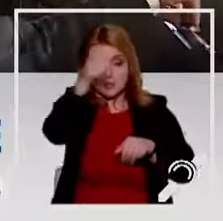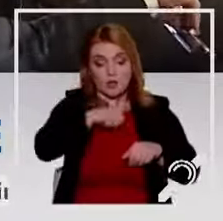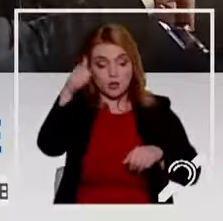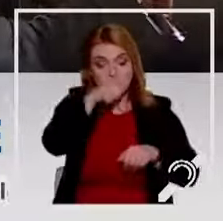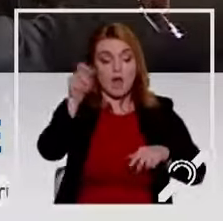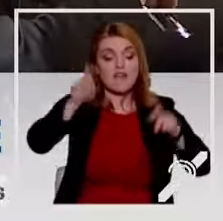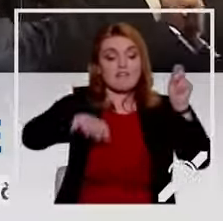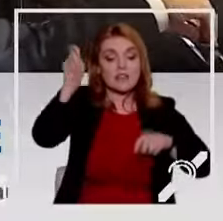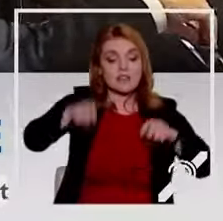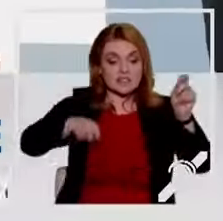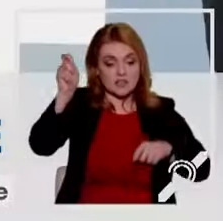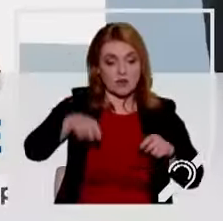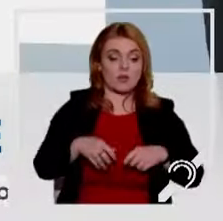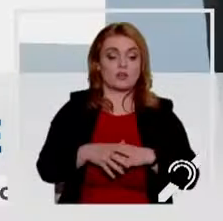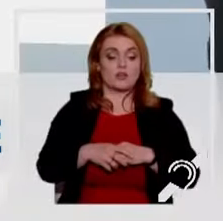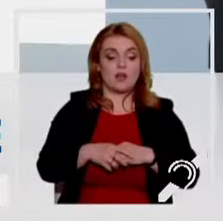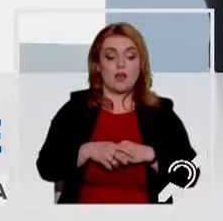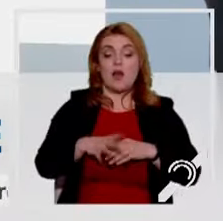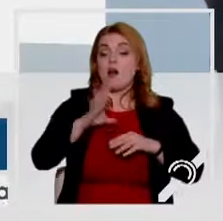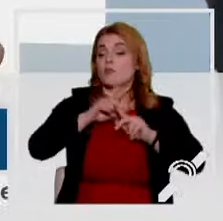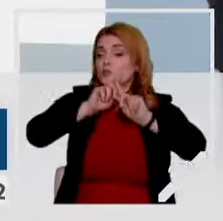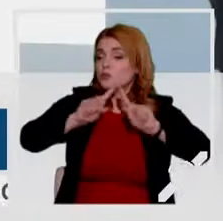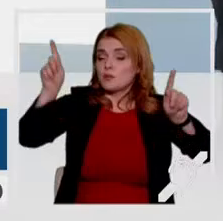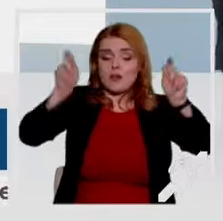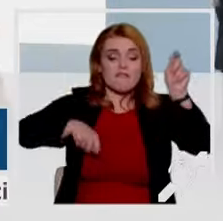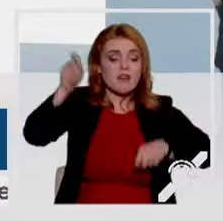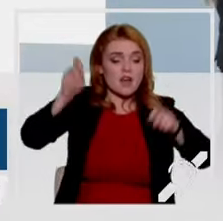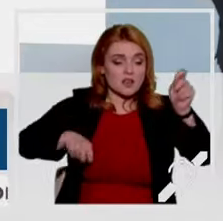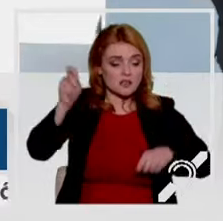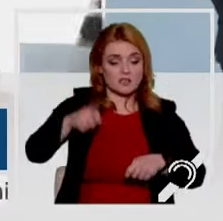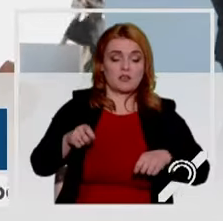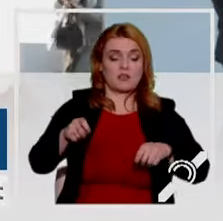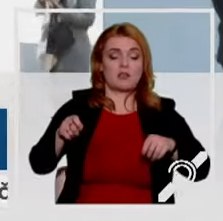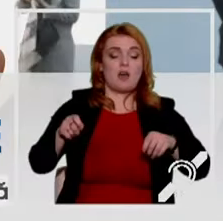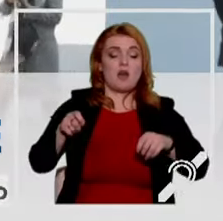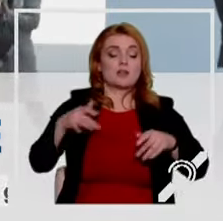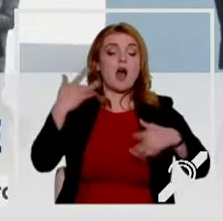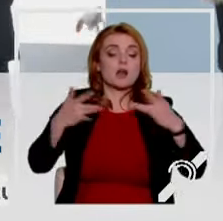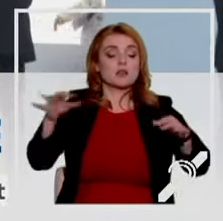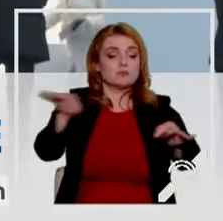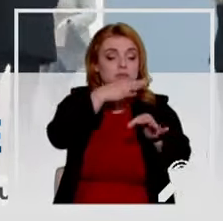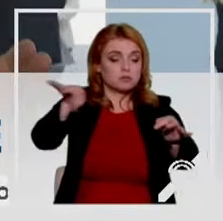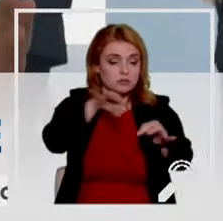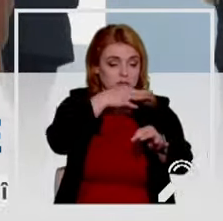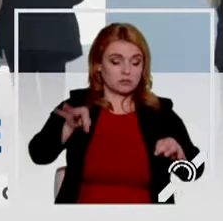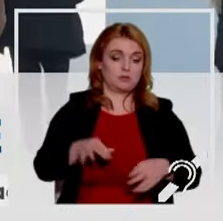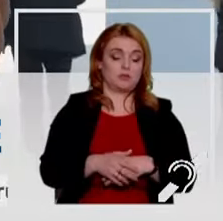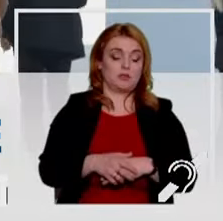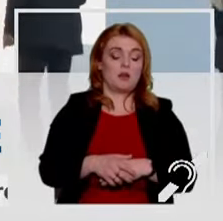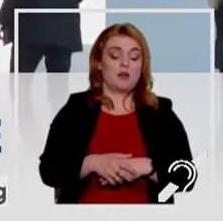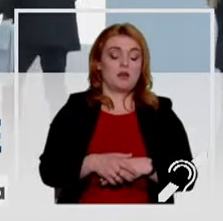a Festivalului Descoperă. Deosebit festival bienal a Teatrului Eugen Ionescu, BITEI, care